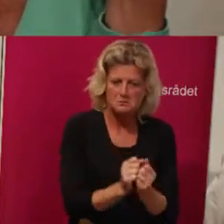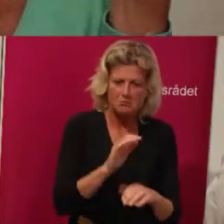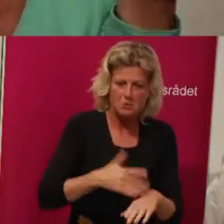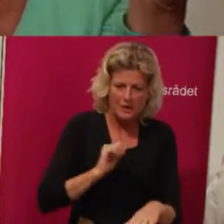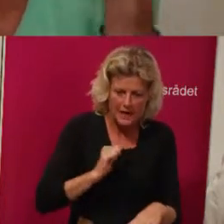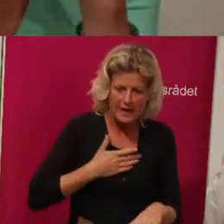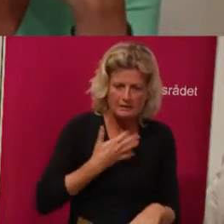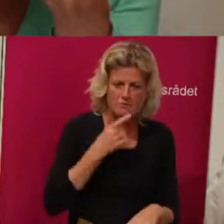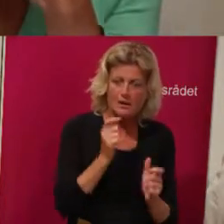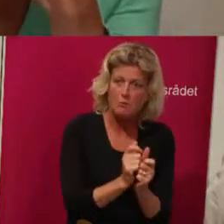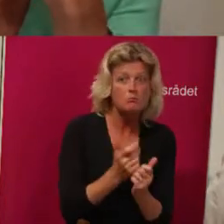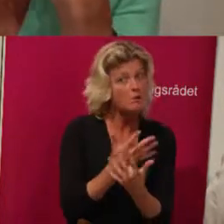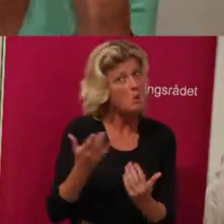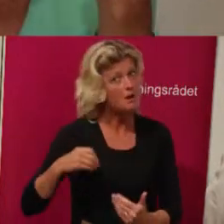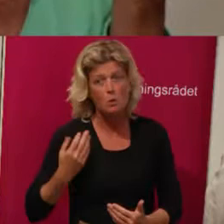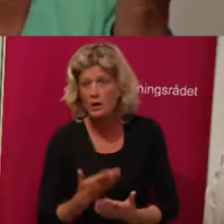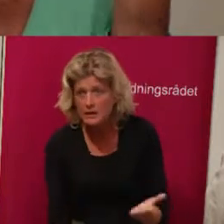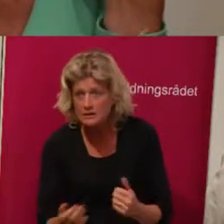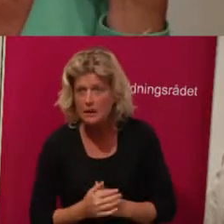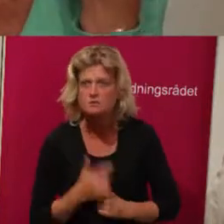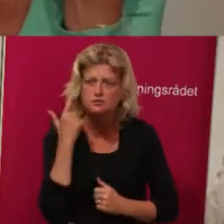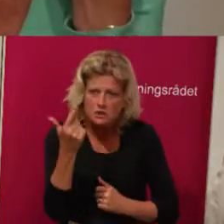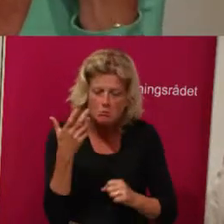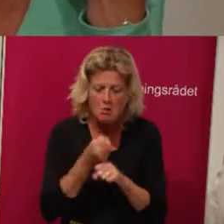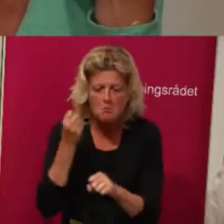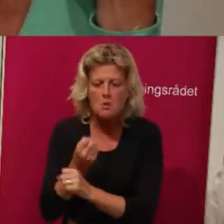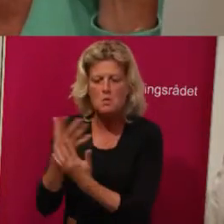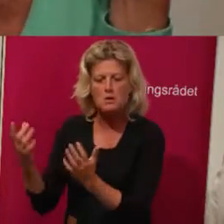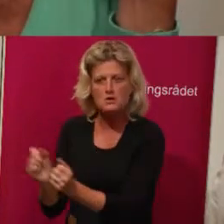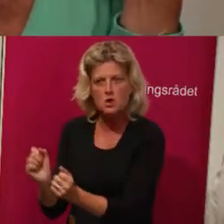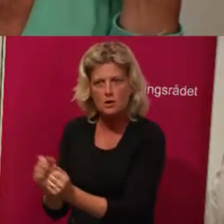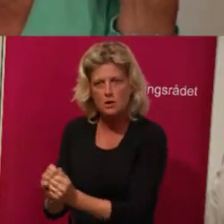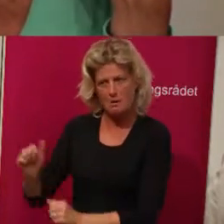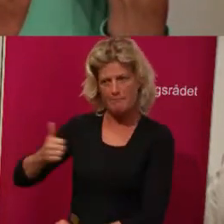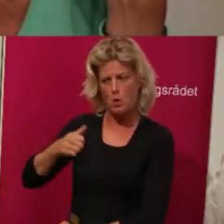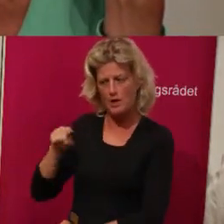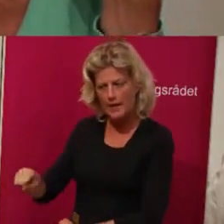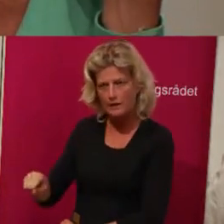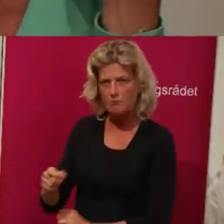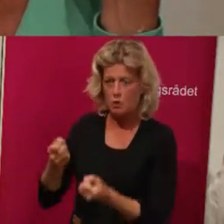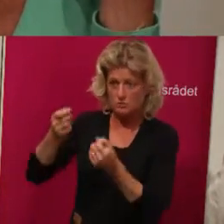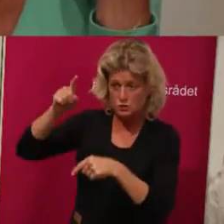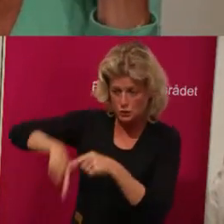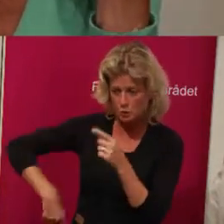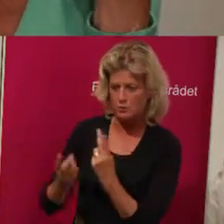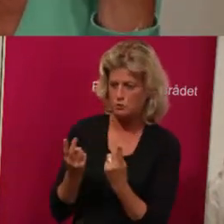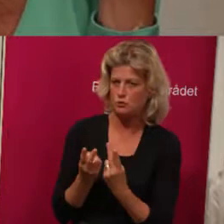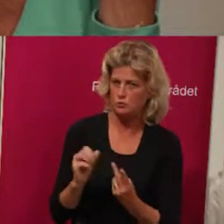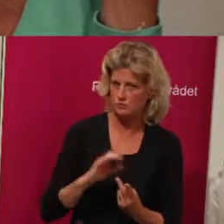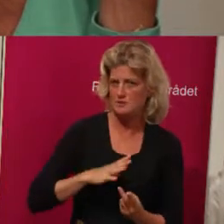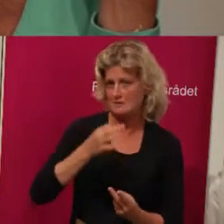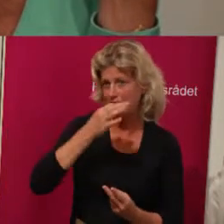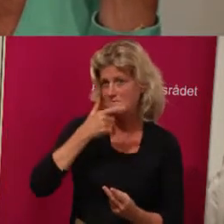Så att det finns jättemånga delar i som man skulle förlora om man inte hade studieförbundens verksamhet och även